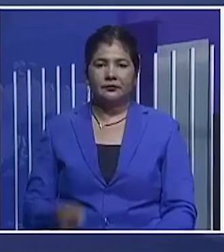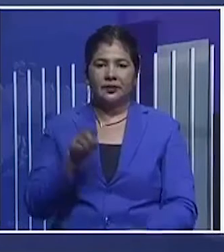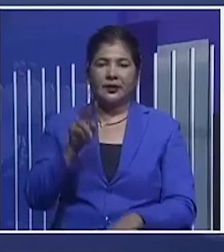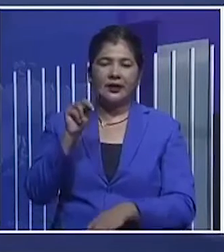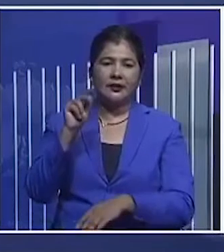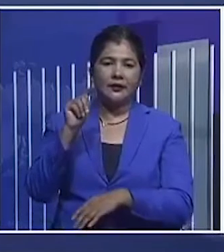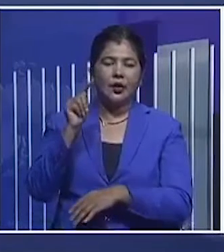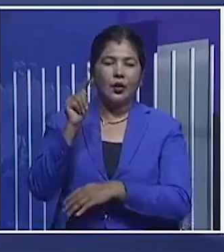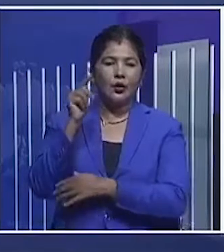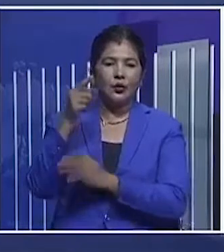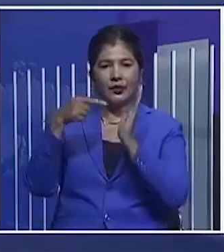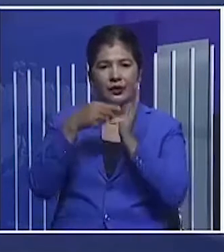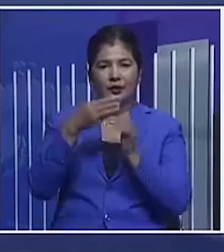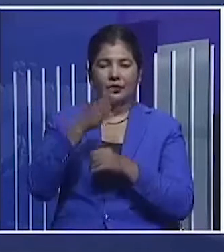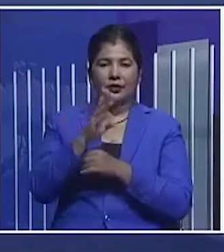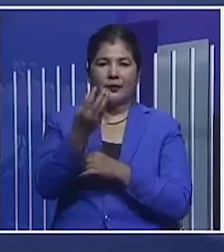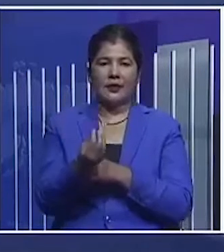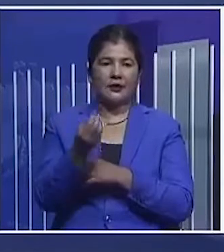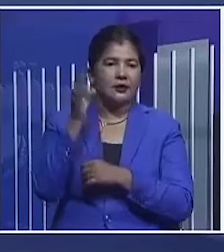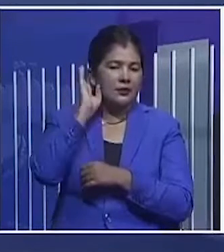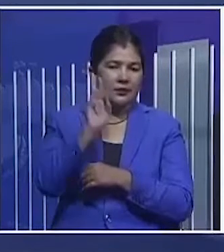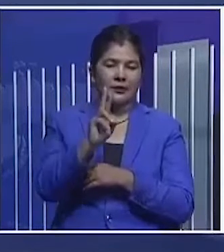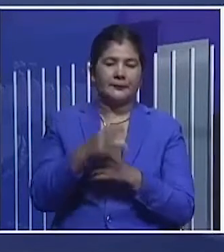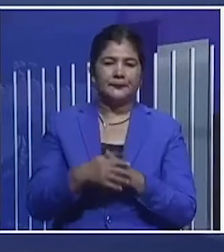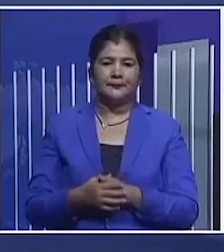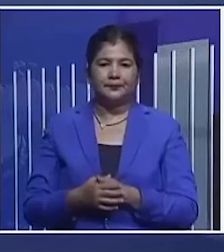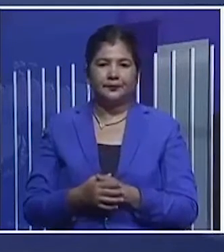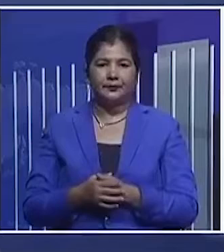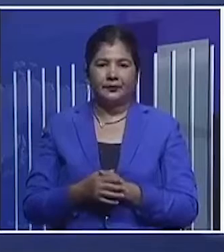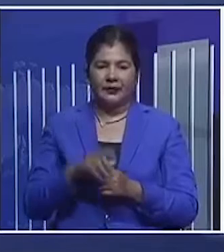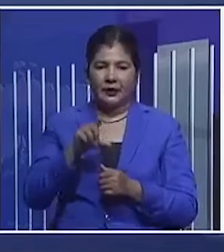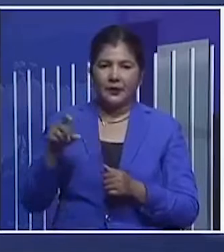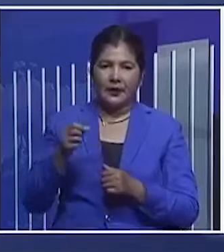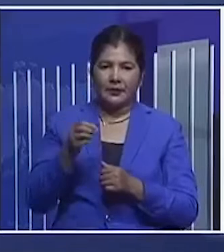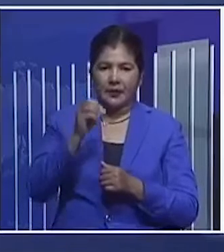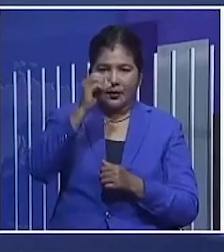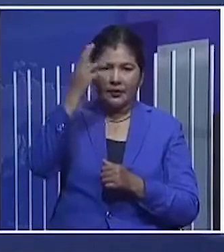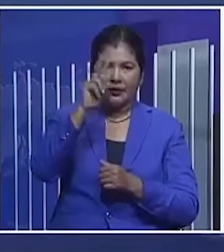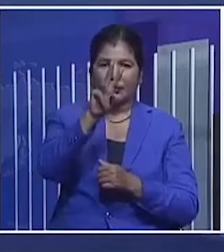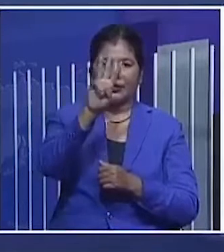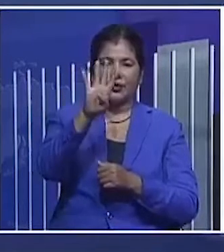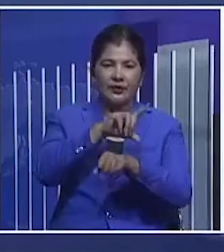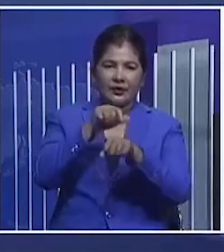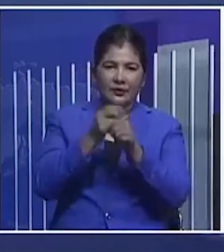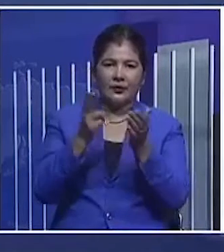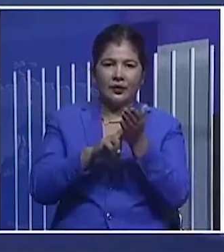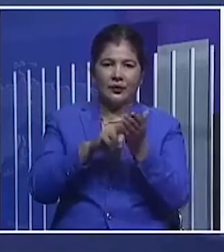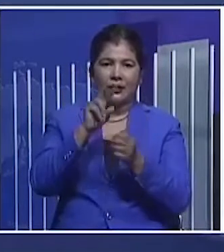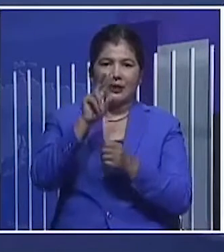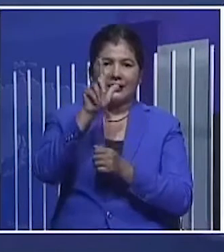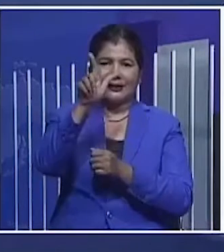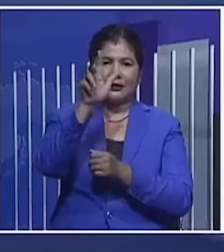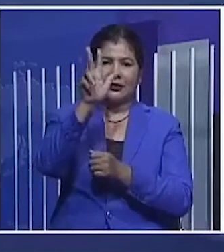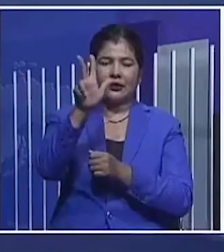तपाई एनटिभी कोहलपुर हेर्दै हुनुहुन्छ। अब बाँकी समाचार। नेपालमा पछिल्लो 24 घण्टामा थप 78